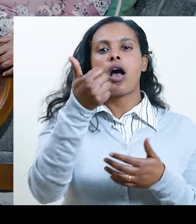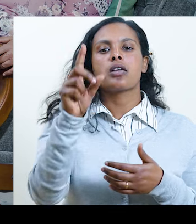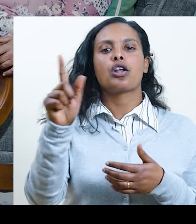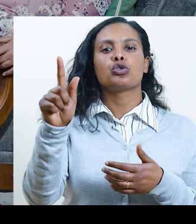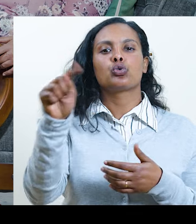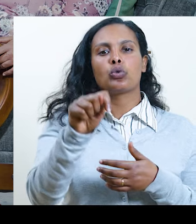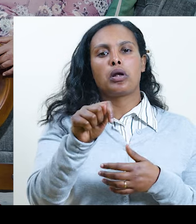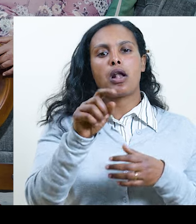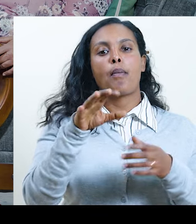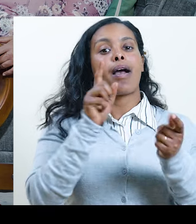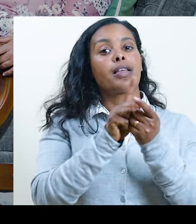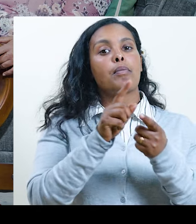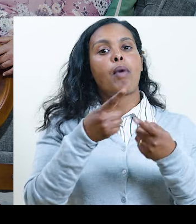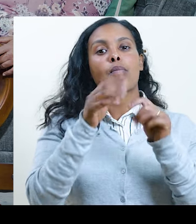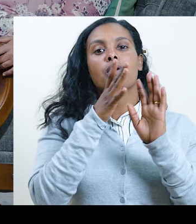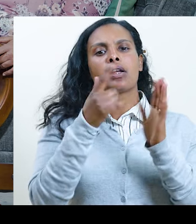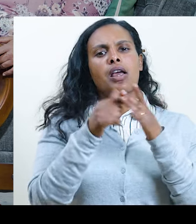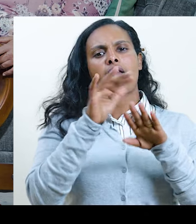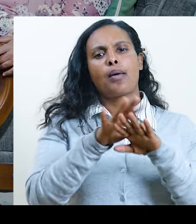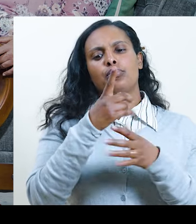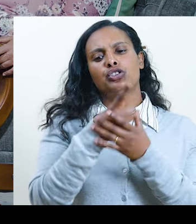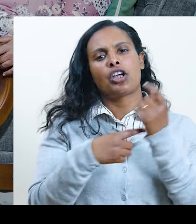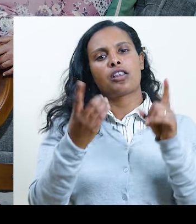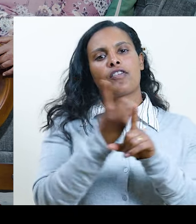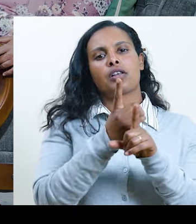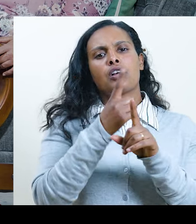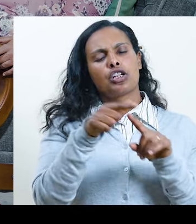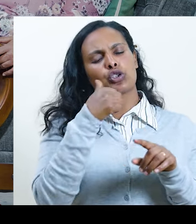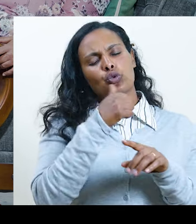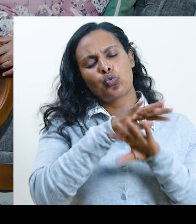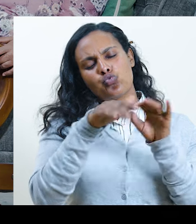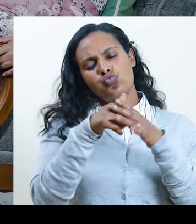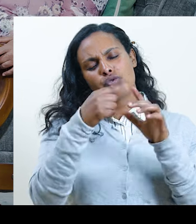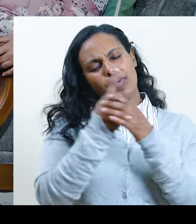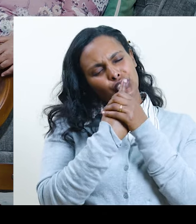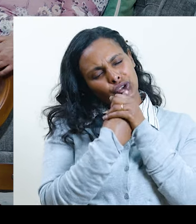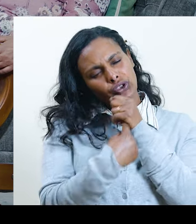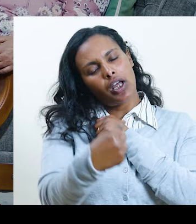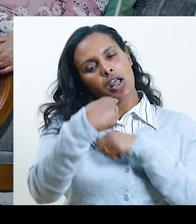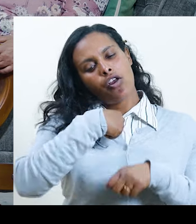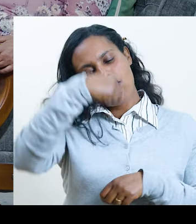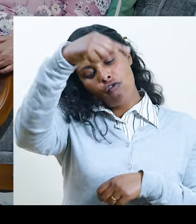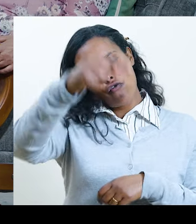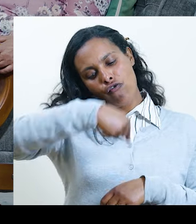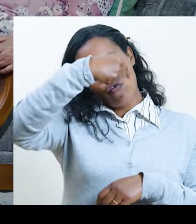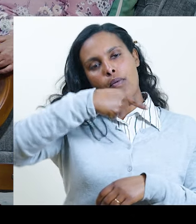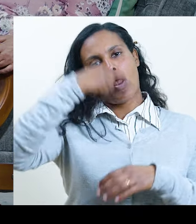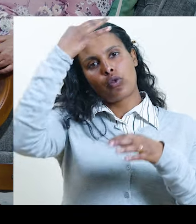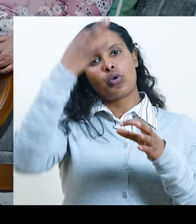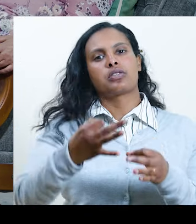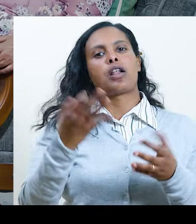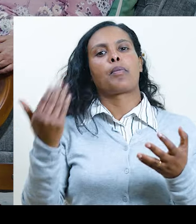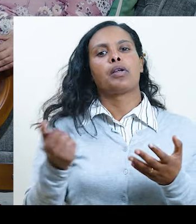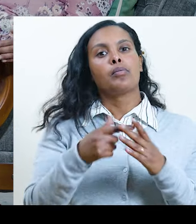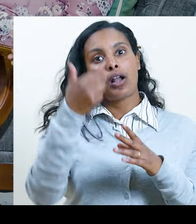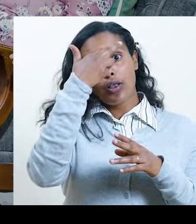አያንቱን ለማግኘት ባልሞክር ኖሮ እኔ ላይ ብቻ ነው የተፈጠረው ከሴቶች ሁሉ ተለይቼ እኔ ላይ ሆነ ብላ ደምድማ